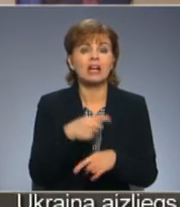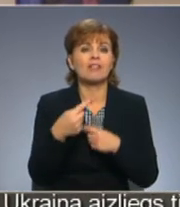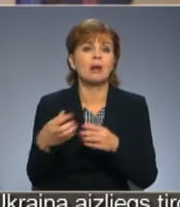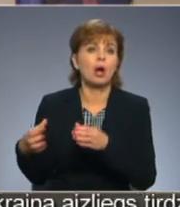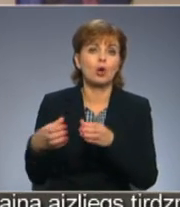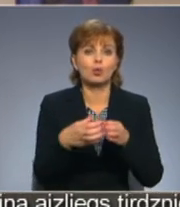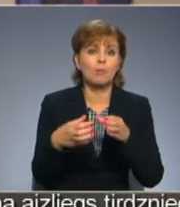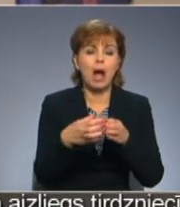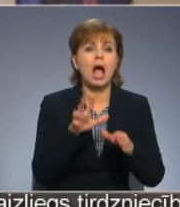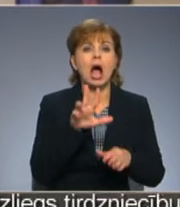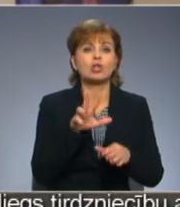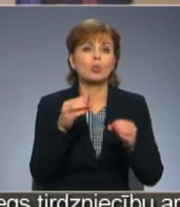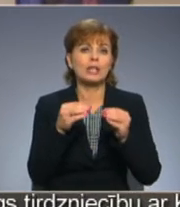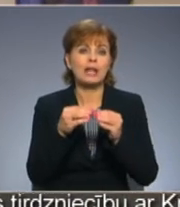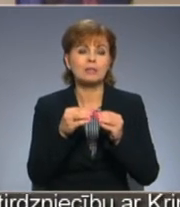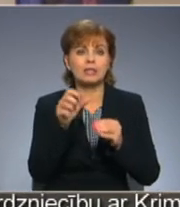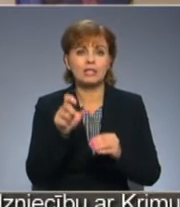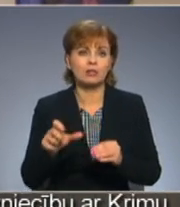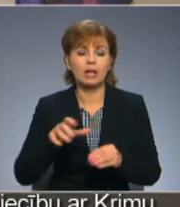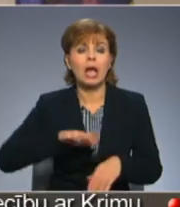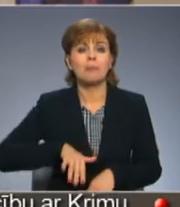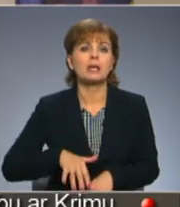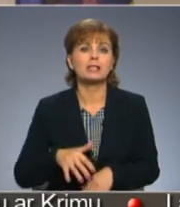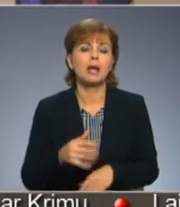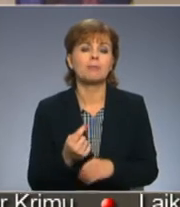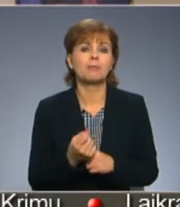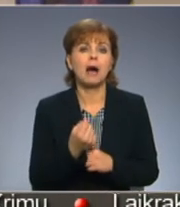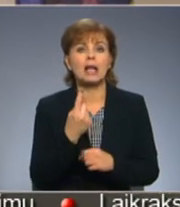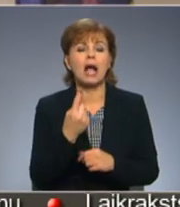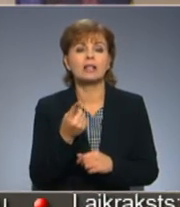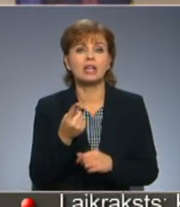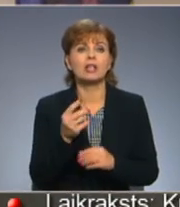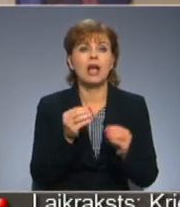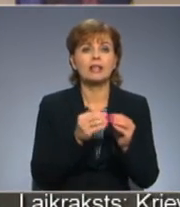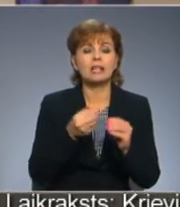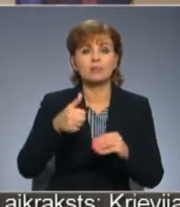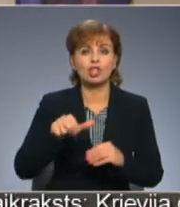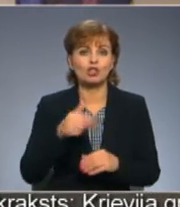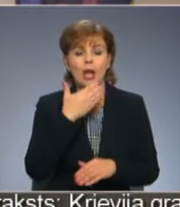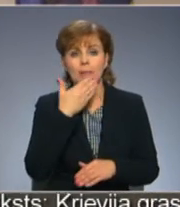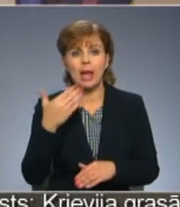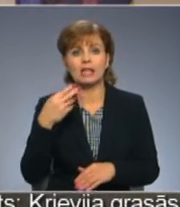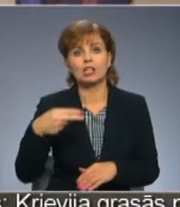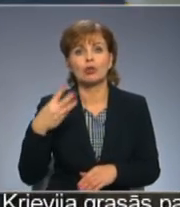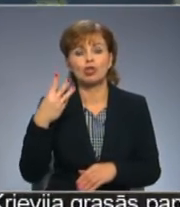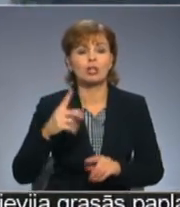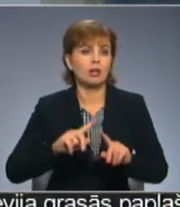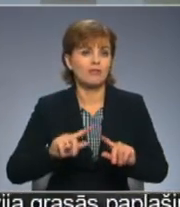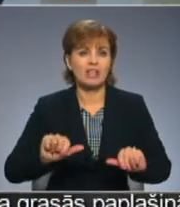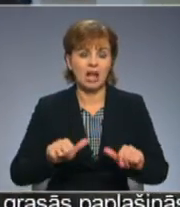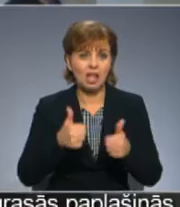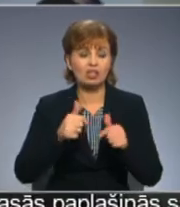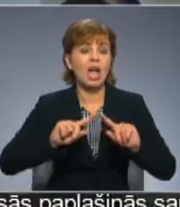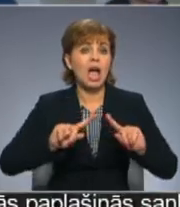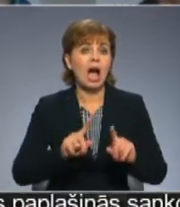pa 8-10 cilvēkiem, pēc tam parādījās 10-16, no un pēdējais bija 24 vienlaicīgi. Ja